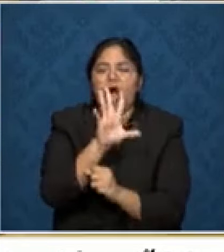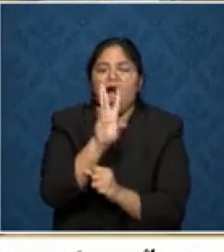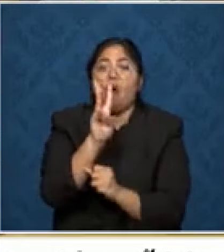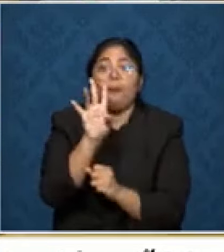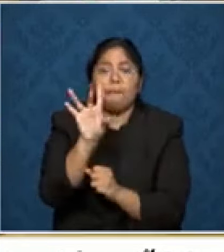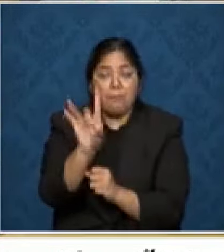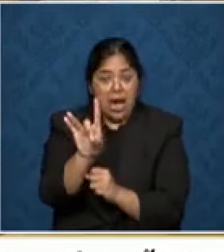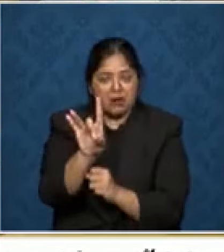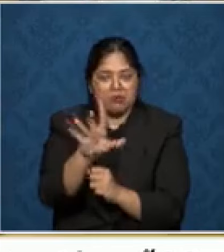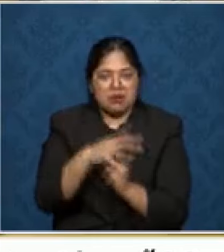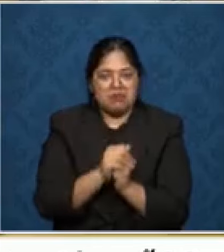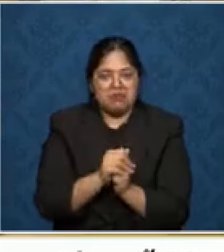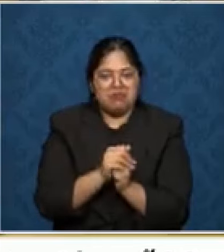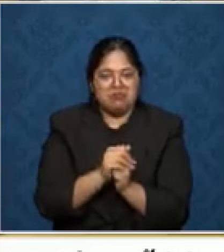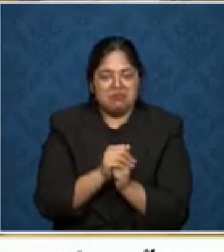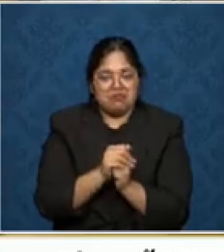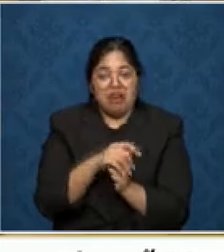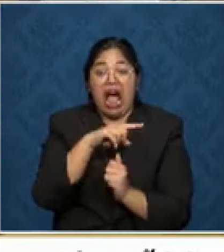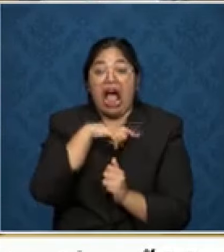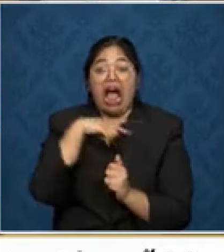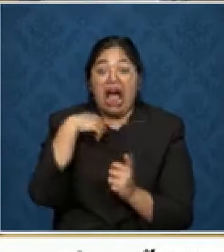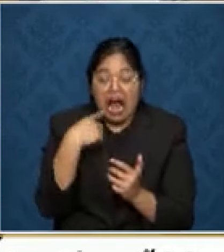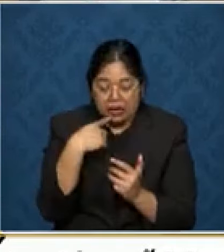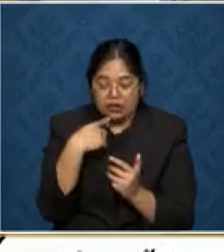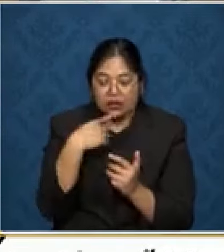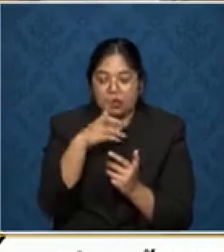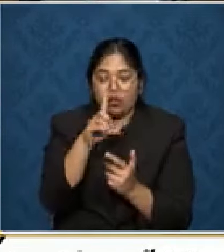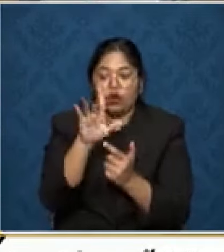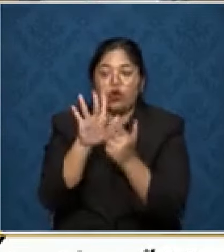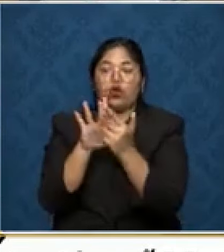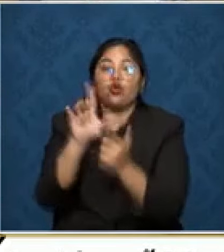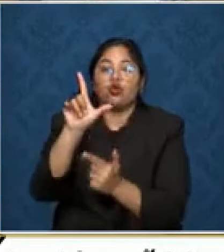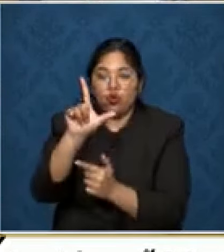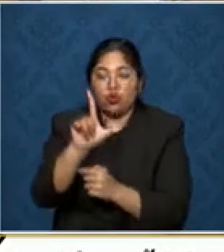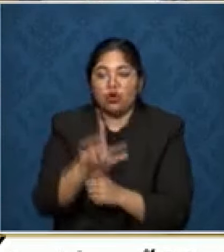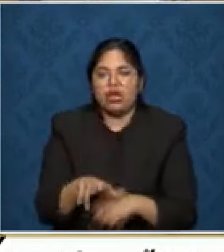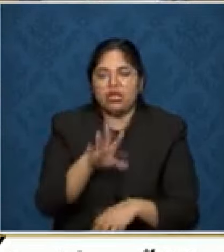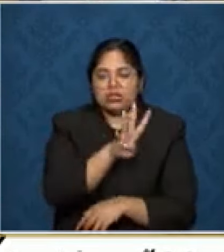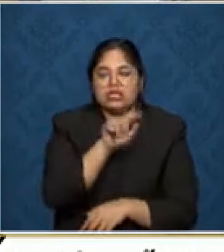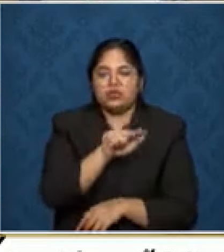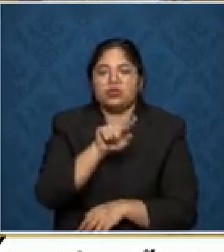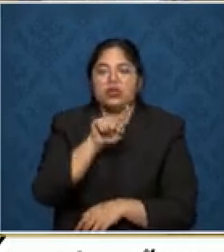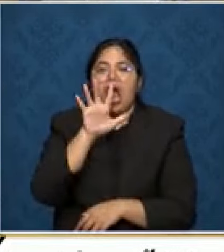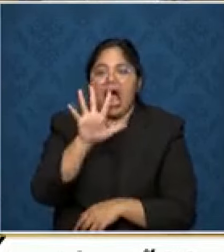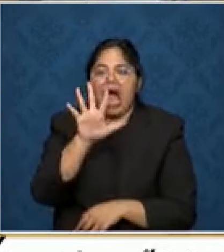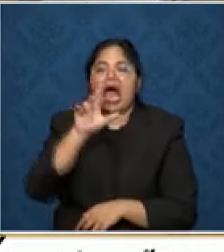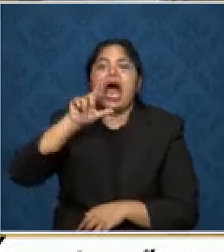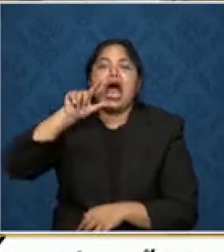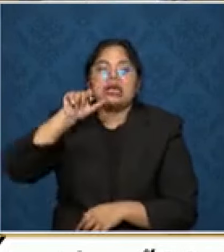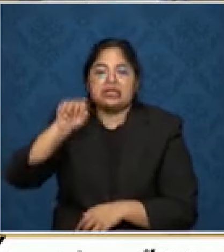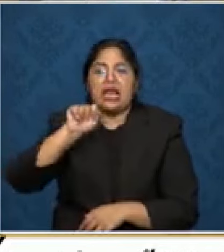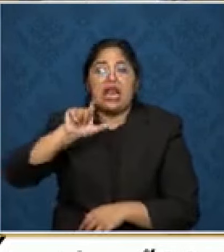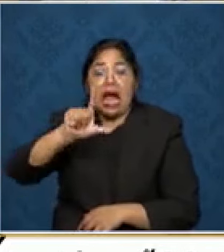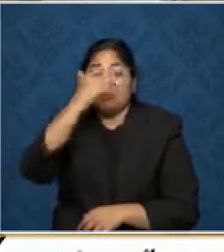ให้ขาดดุลเพิ่มขึ้นอีก 1.5แสนล้านแปลว่าอะไรครับเพื่อเอาไปใช้ดิจิตอล